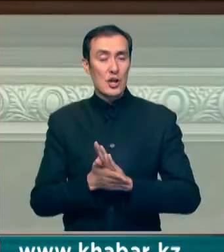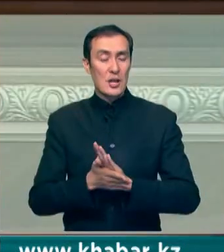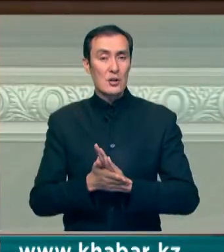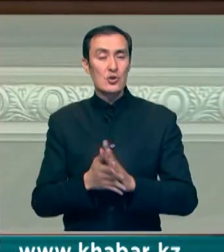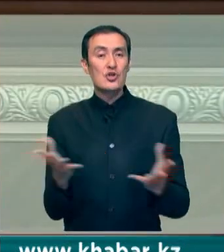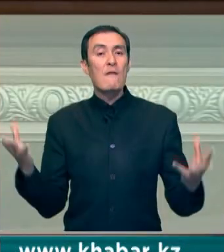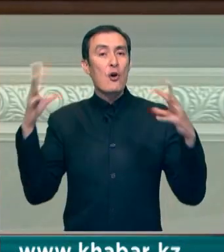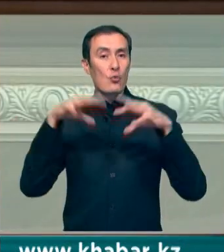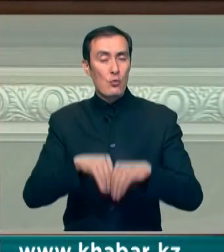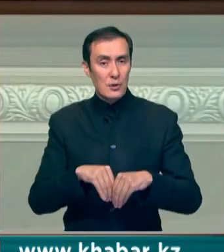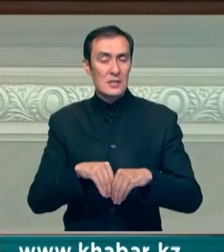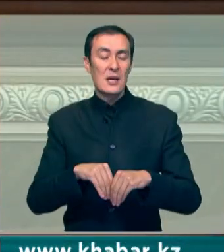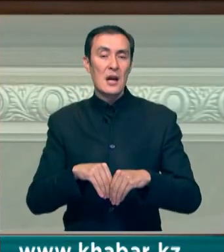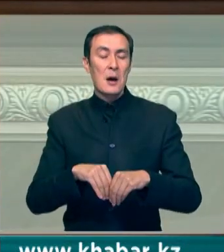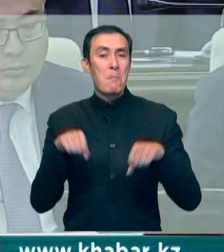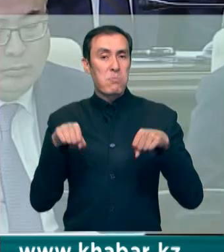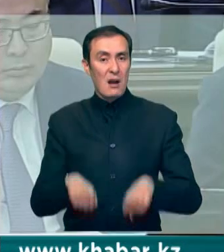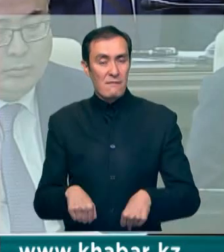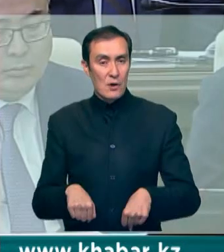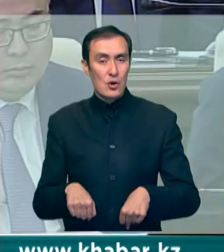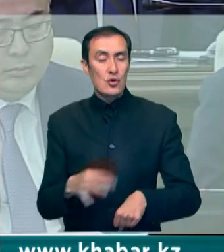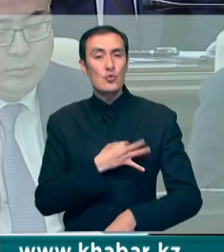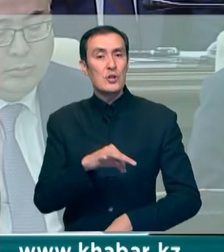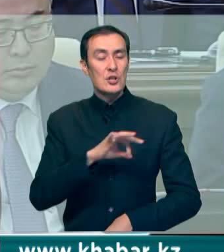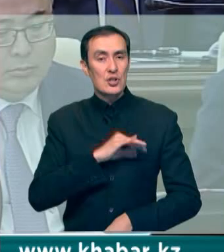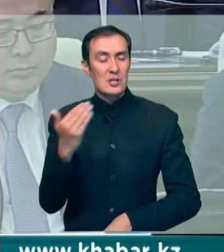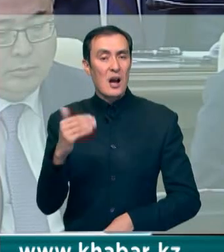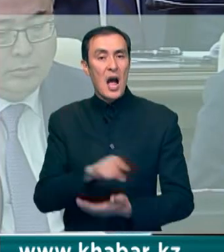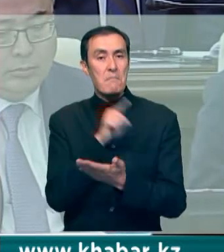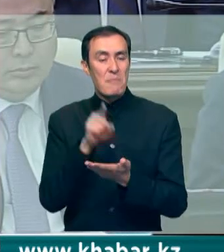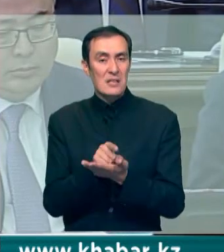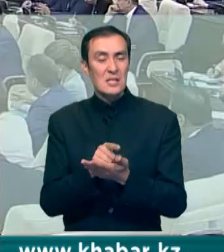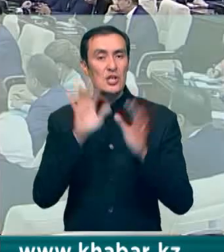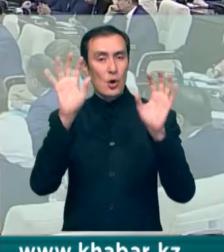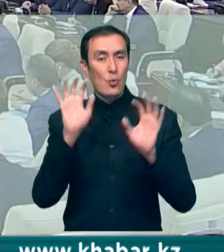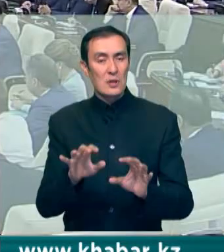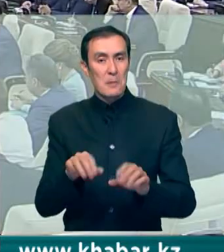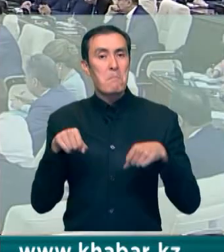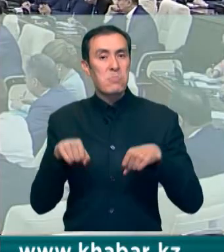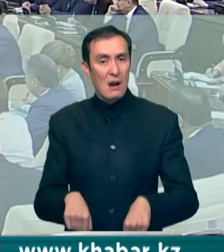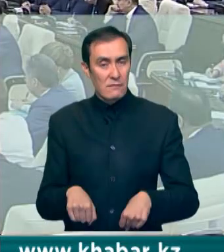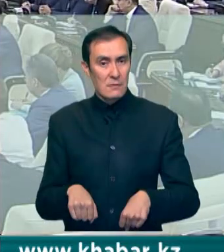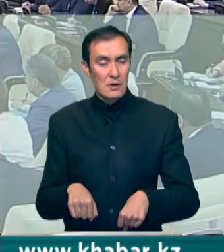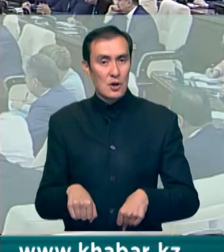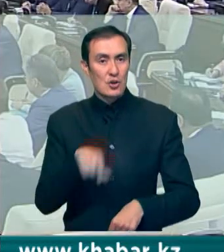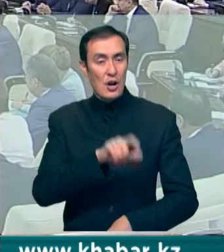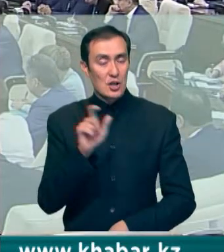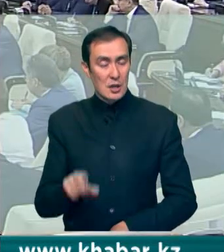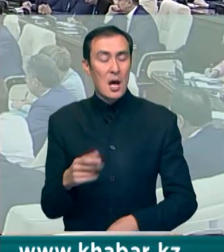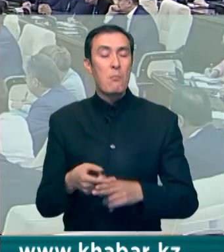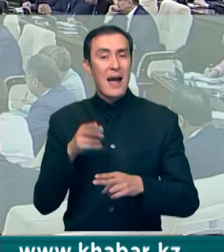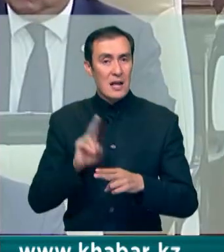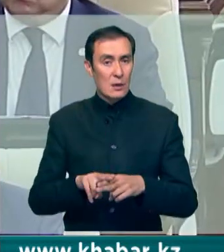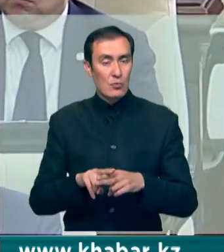совокупность субъективных прав и юридических обязанностей и законных интересов граждан поэтому